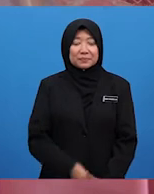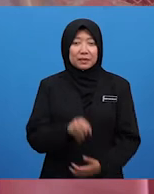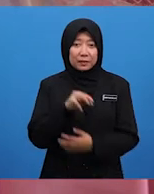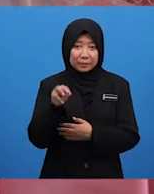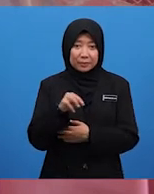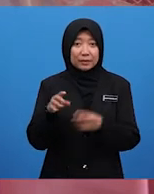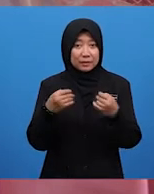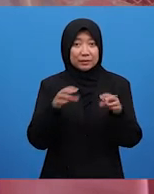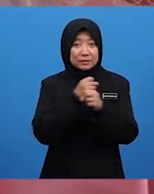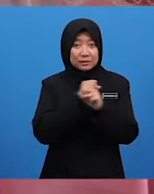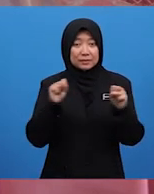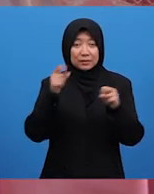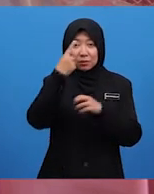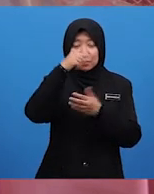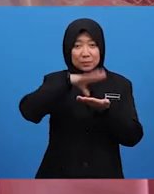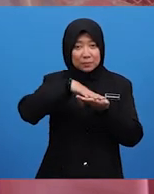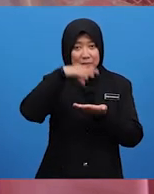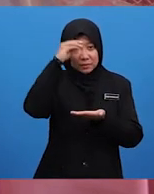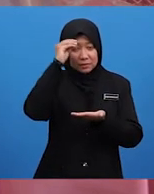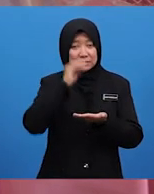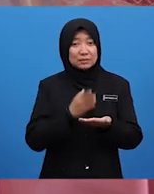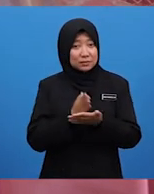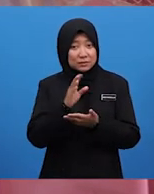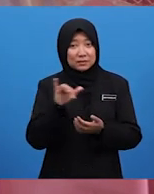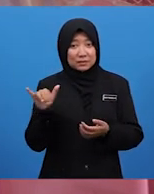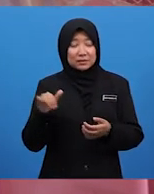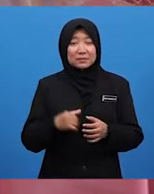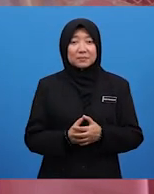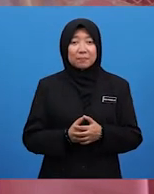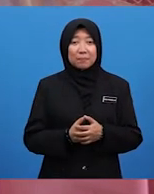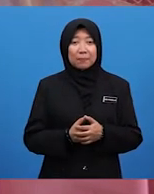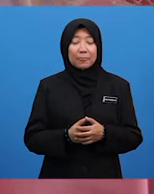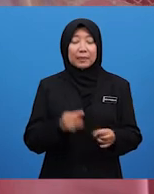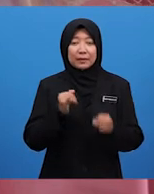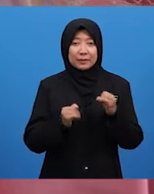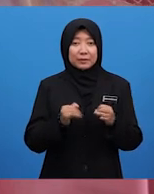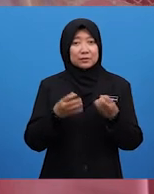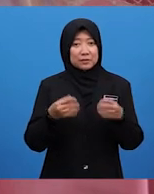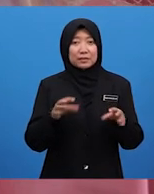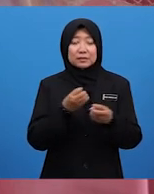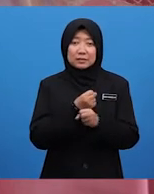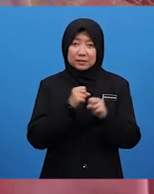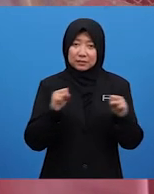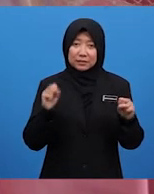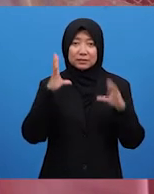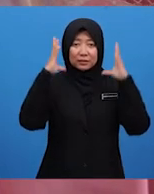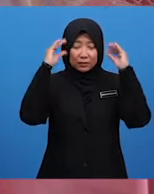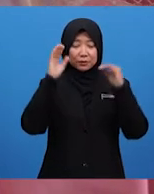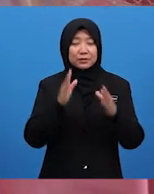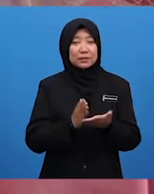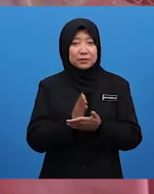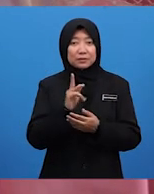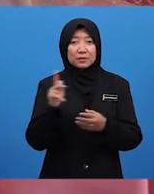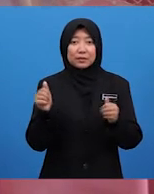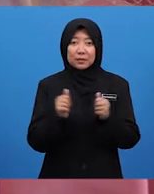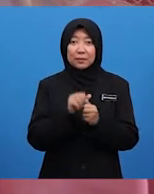Murid-murid telah bersedia untuk pembelajaran seterusnya? Jika sudah bersedia, cikgu teruskan dengan